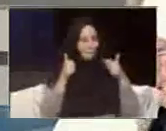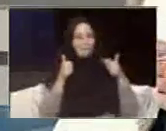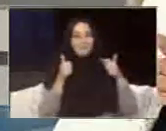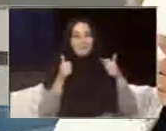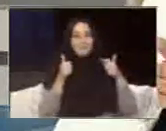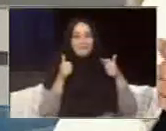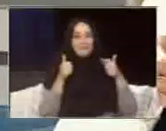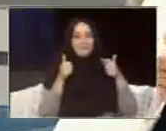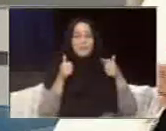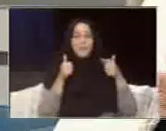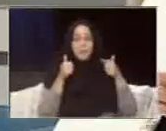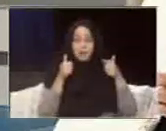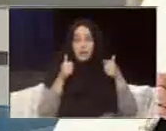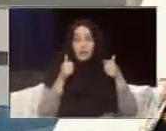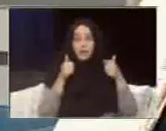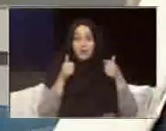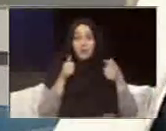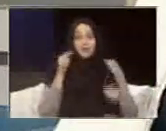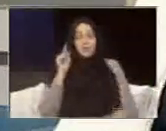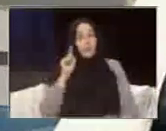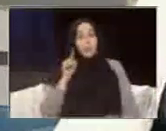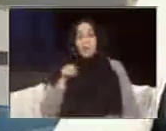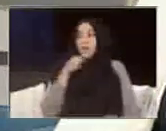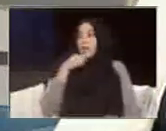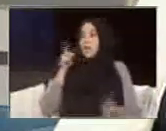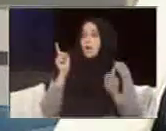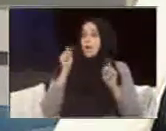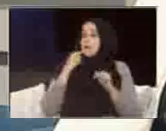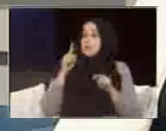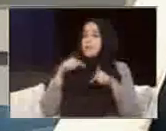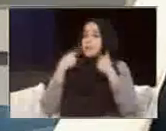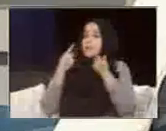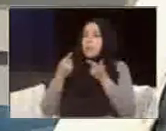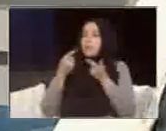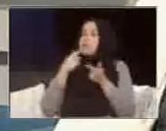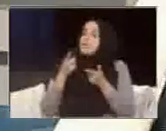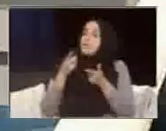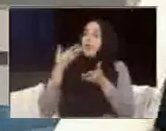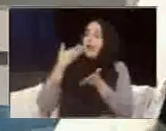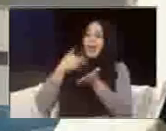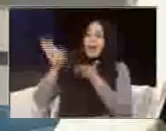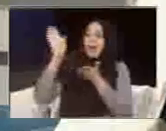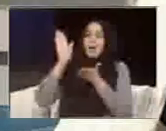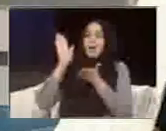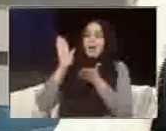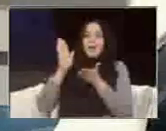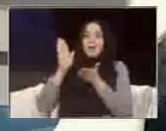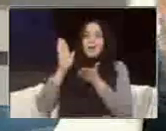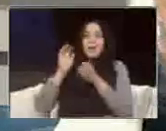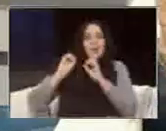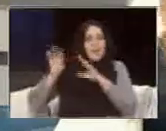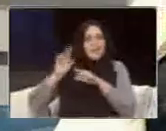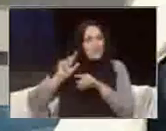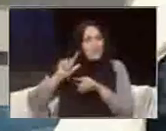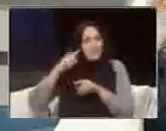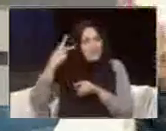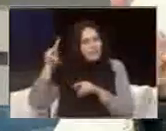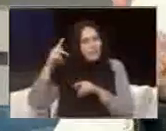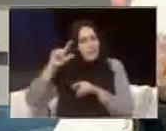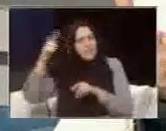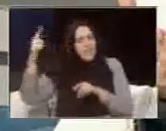ولادك خرجوا من مرحلة الخطر بكل بساطة ترميها وتخليها عند الناس، يعني